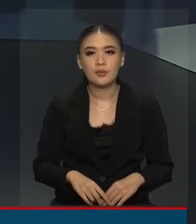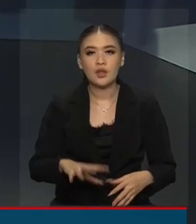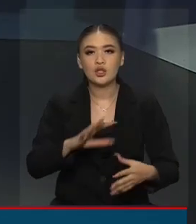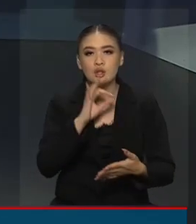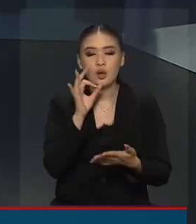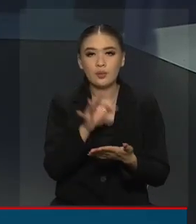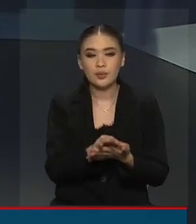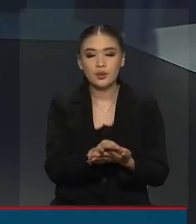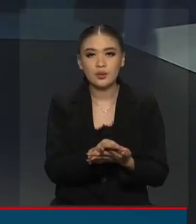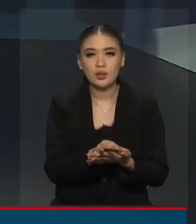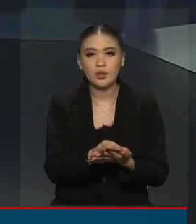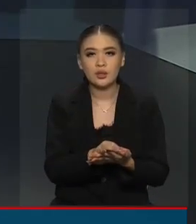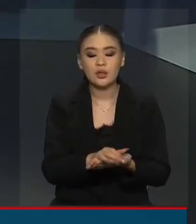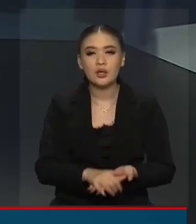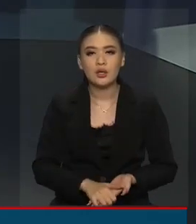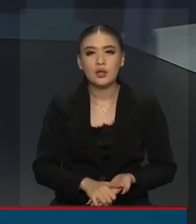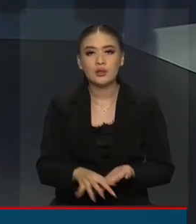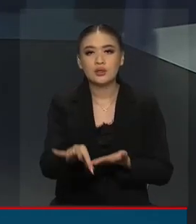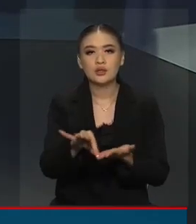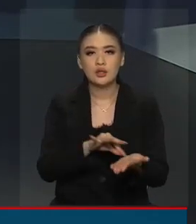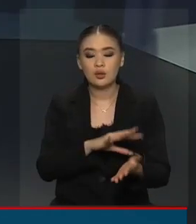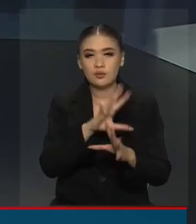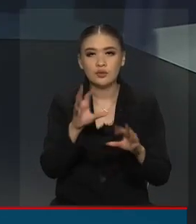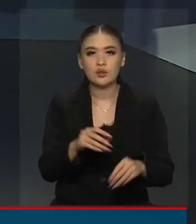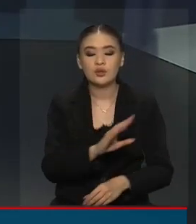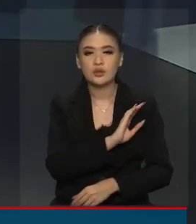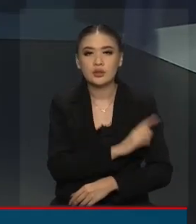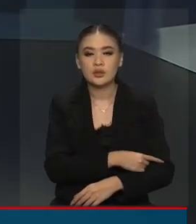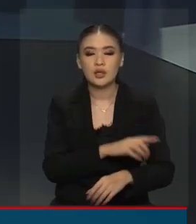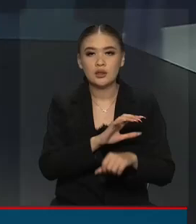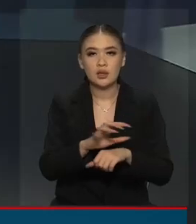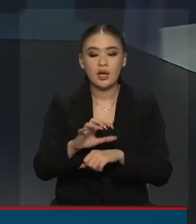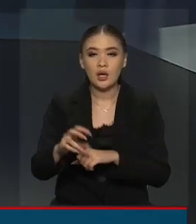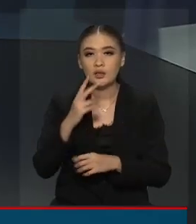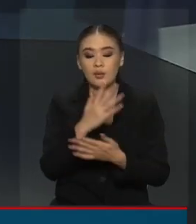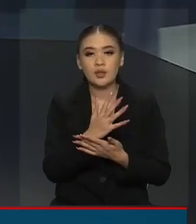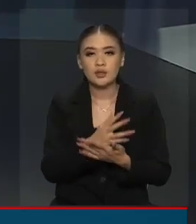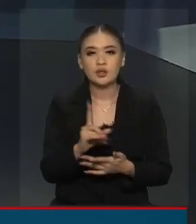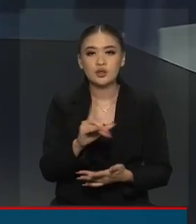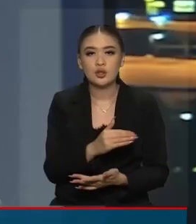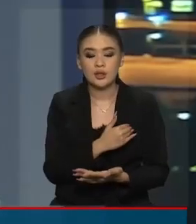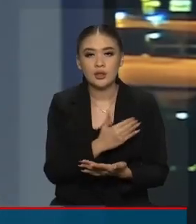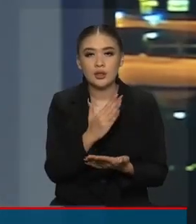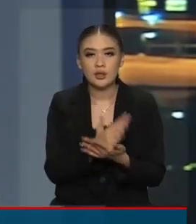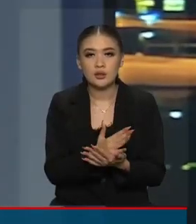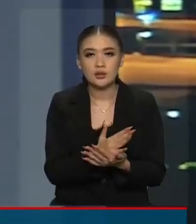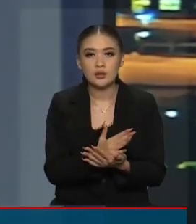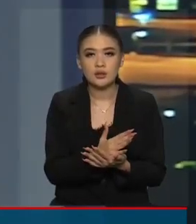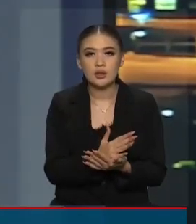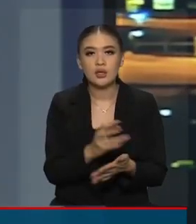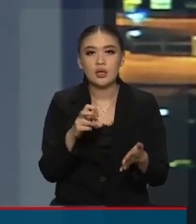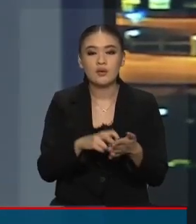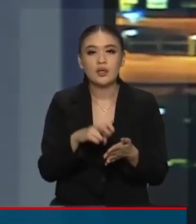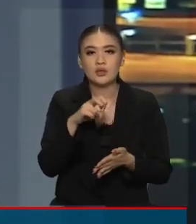беруге дереу соған барлық күшіміз саламыз. Енді айтып кететін болсақ, сондай WhatsApp